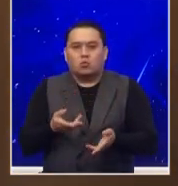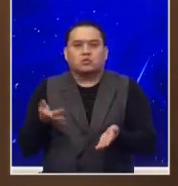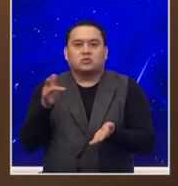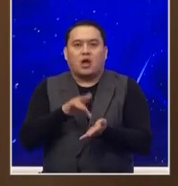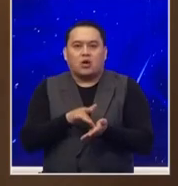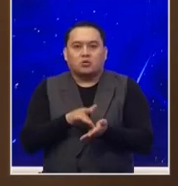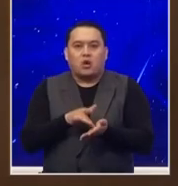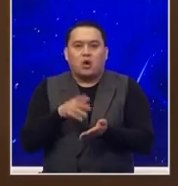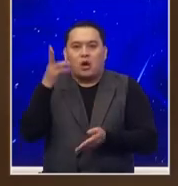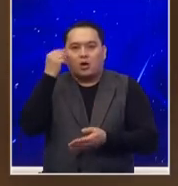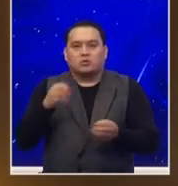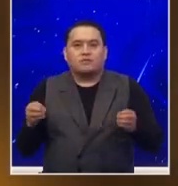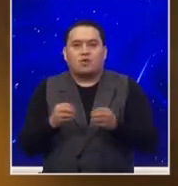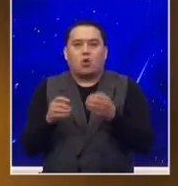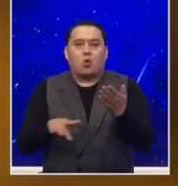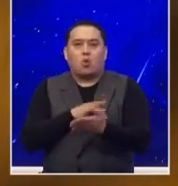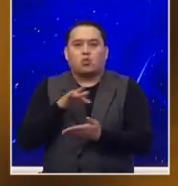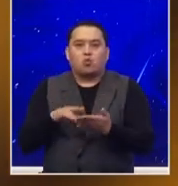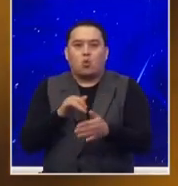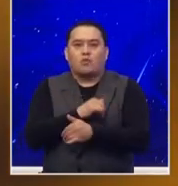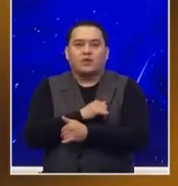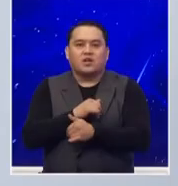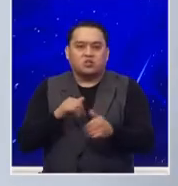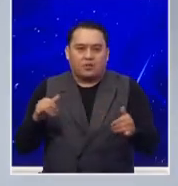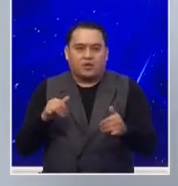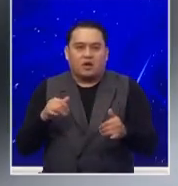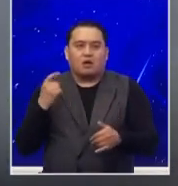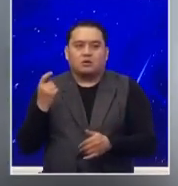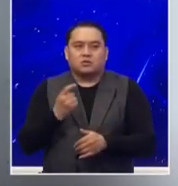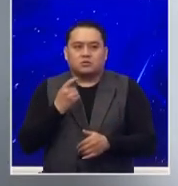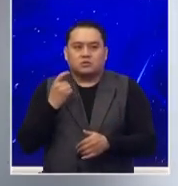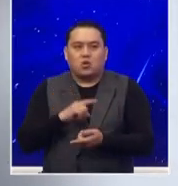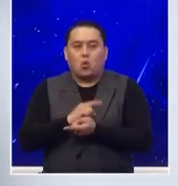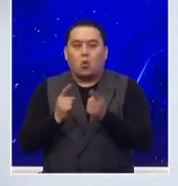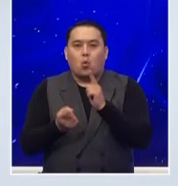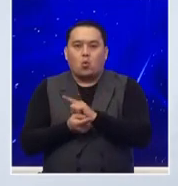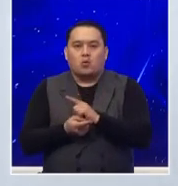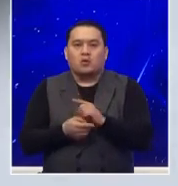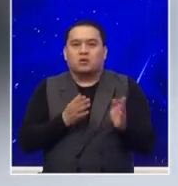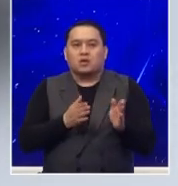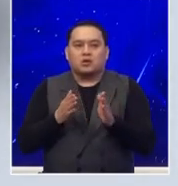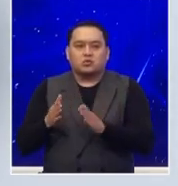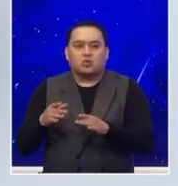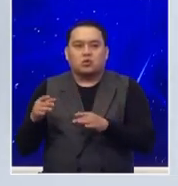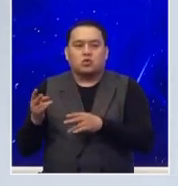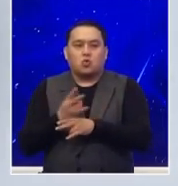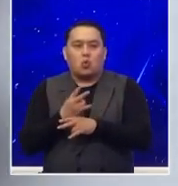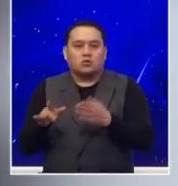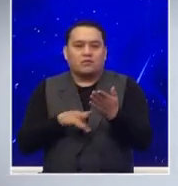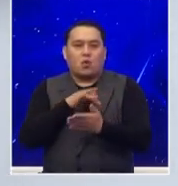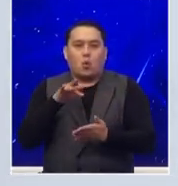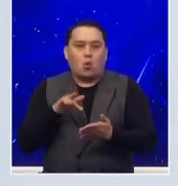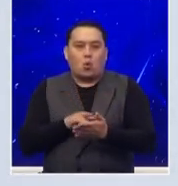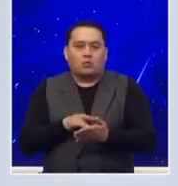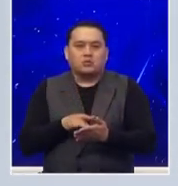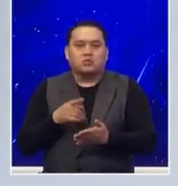за руль. Но количество ДТП в городе все равно увеличилось. Коммунальщики переведены на усиленный режим работы еще с ночи. В городе работает